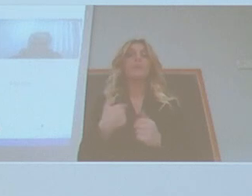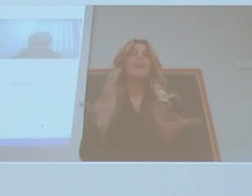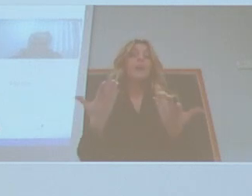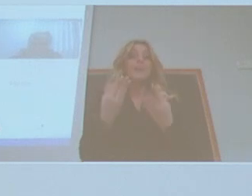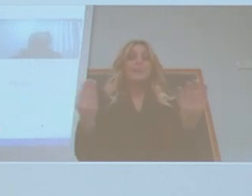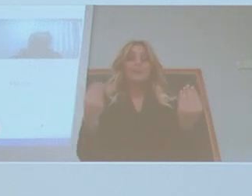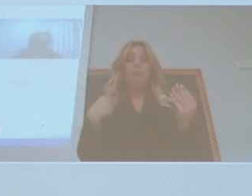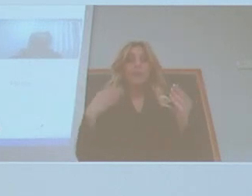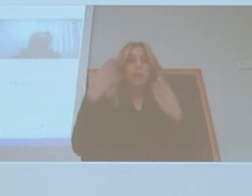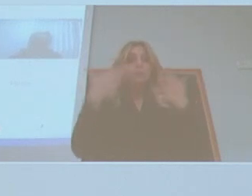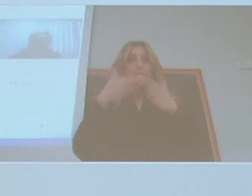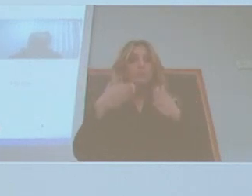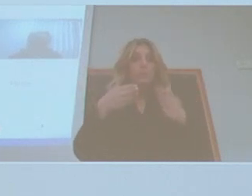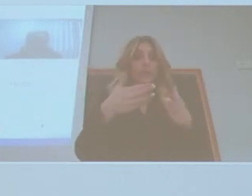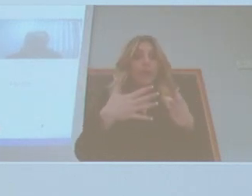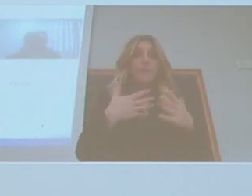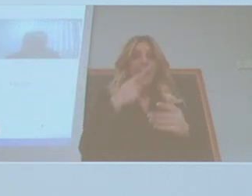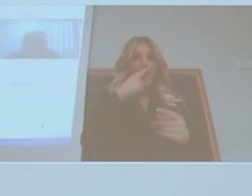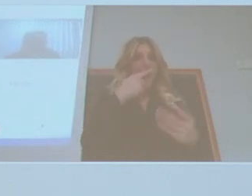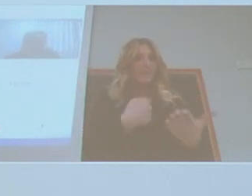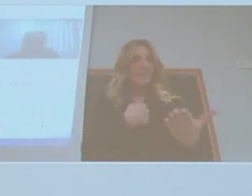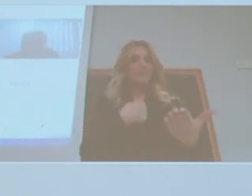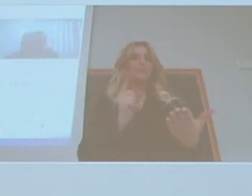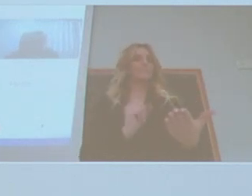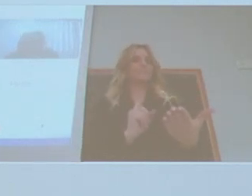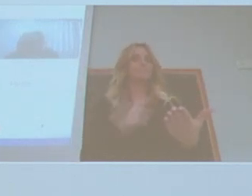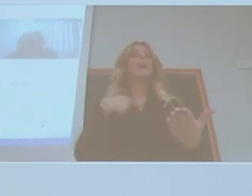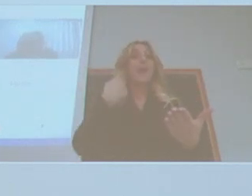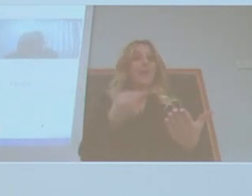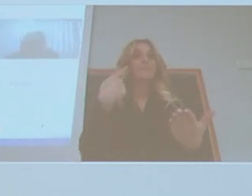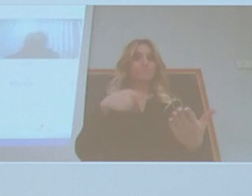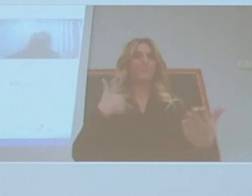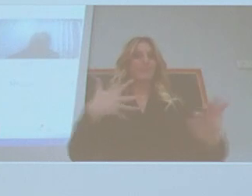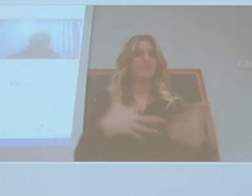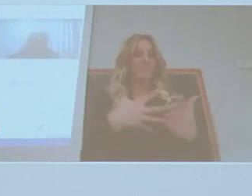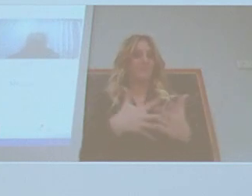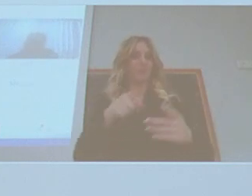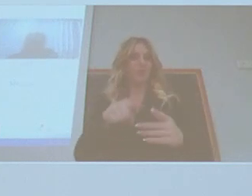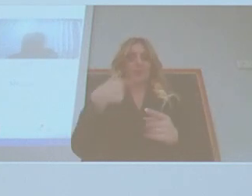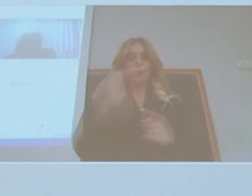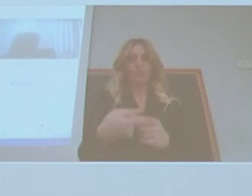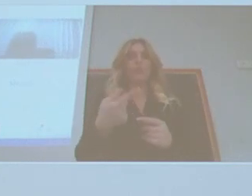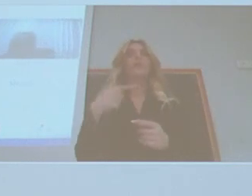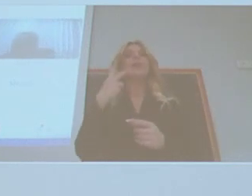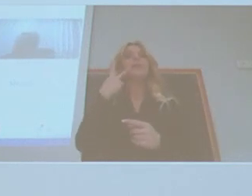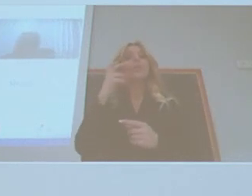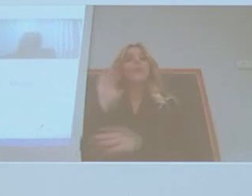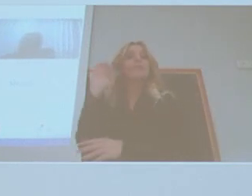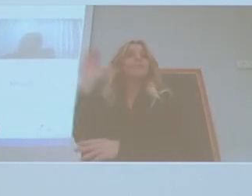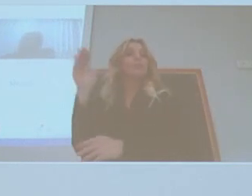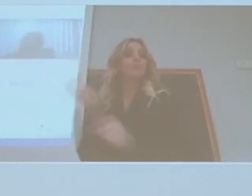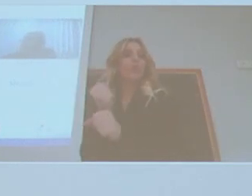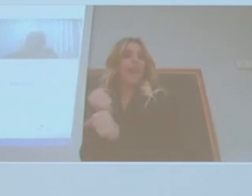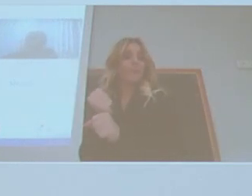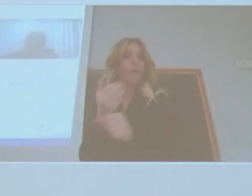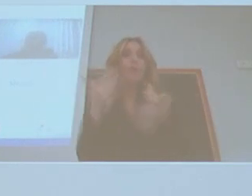più adatta e quindi poi ci si imbatte in difficoltà nel momento di dover spendere nel mondo del lavoro il titolo di studio